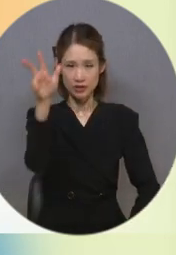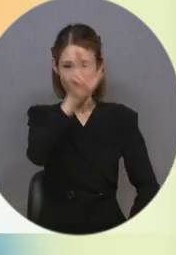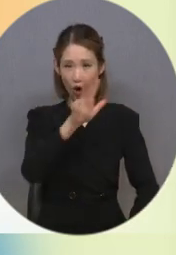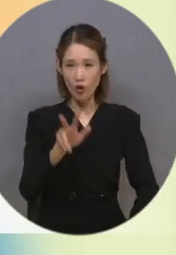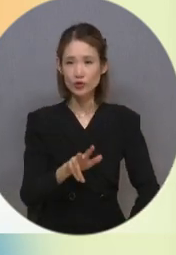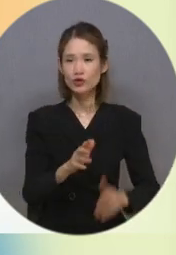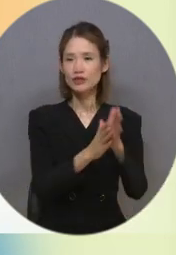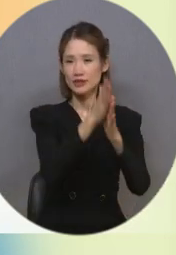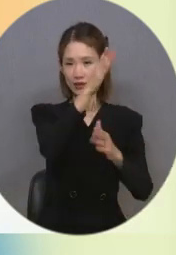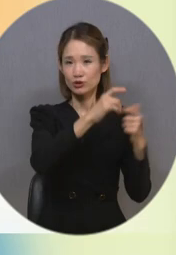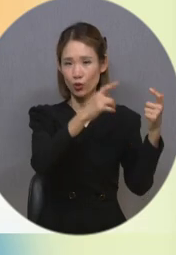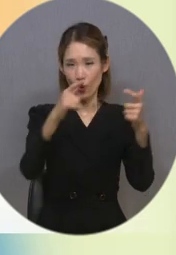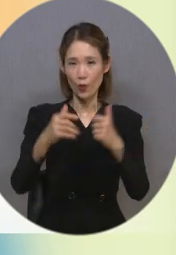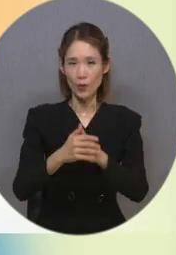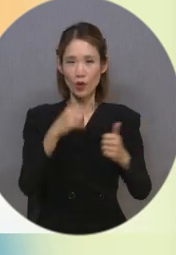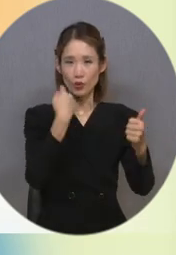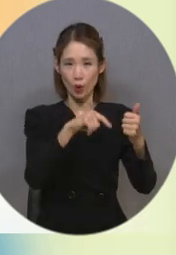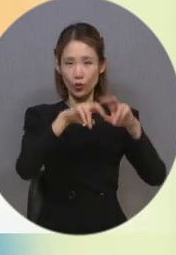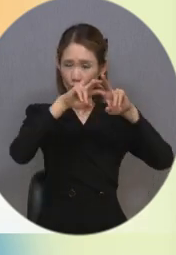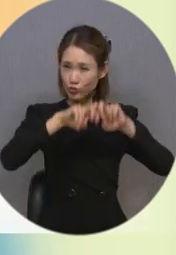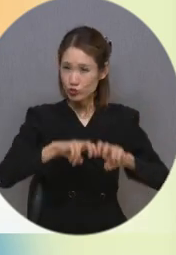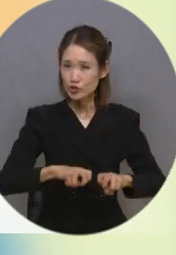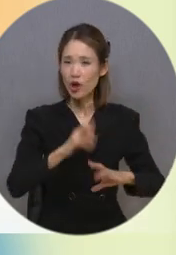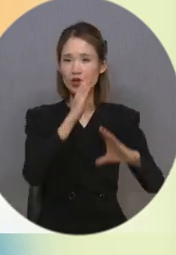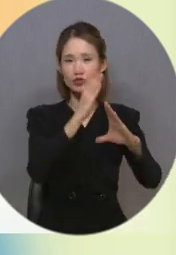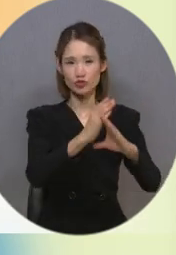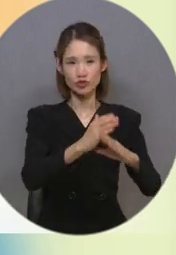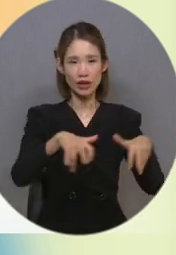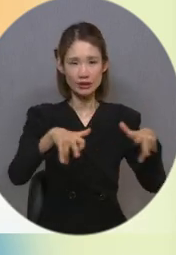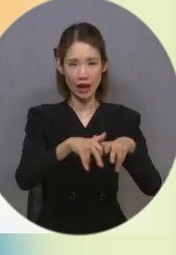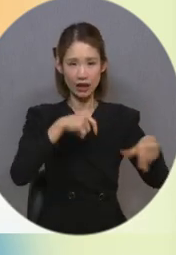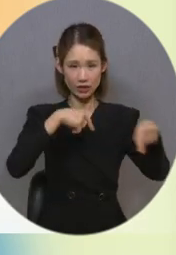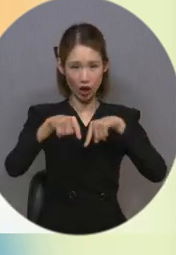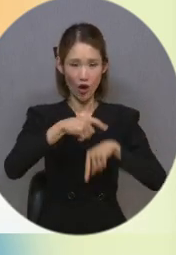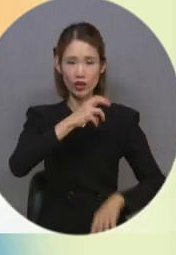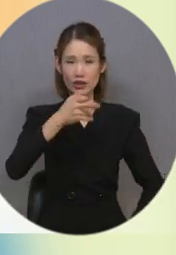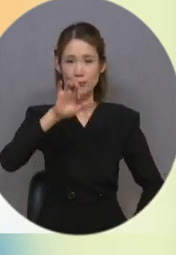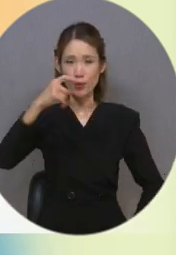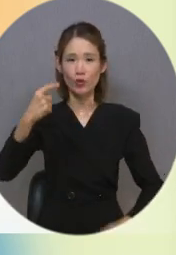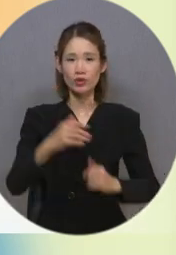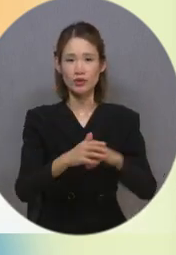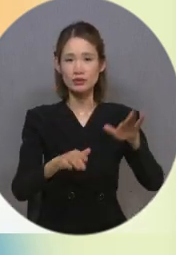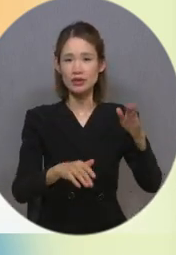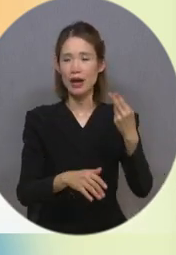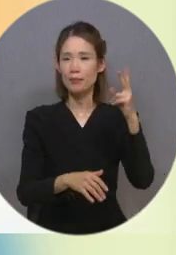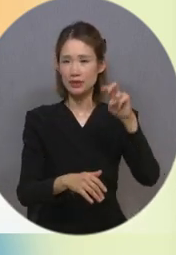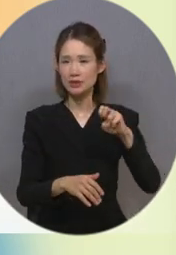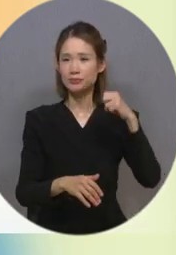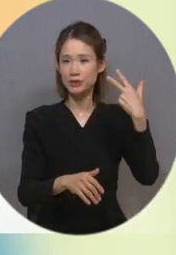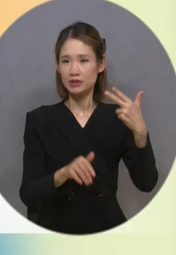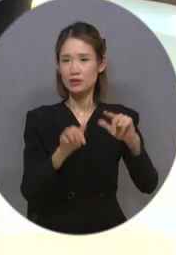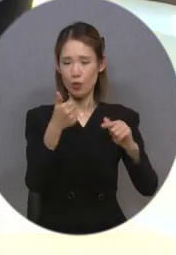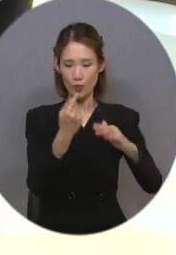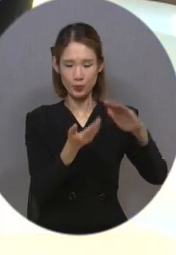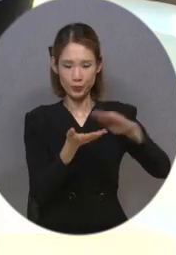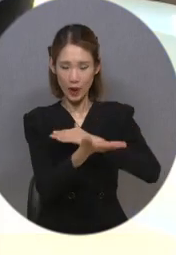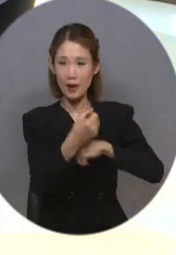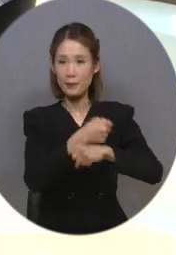장애인복지와 교육분석을 중심으로 한 장애인 정책 리포트 제427호를 발간했습니다